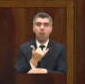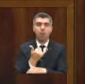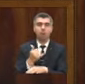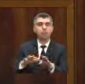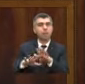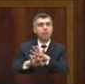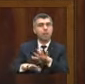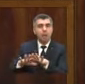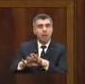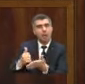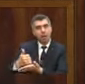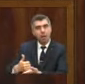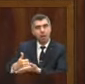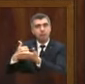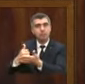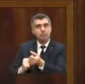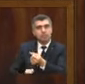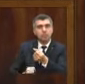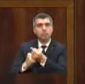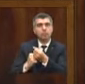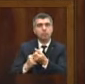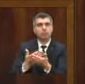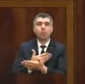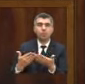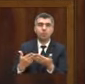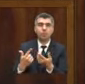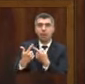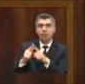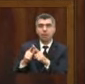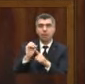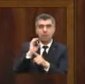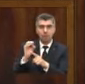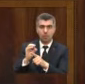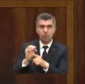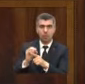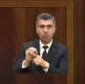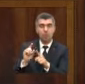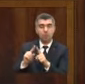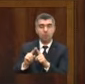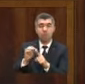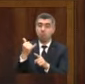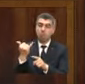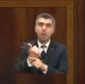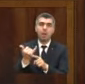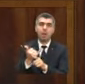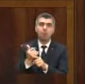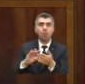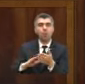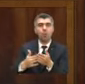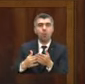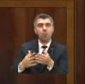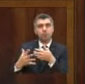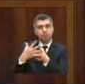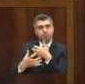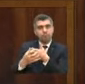يساعد هؤلاء المهنيين باش يتحمل عليهم هذا النظام الاجتماعي جزء كبير جدا من الكلفة